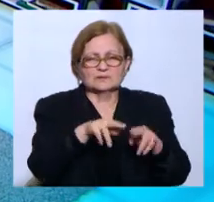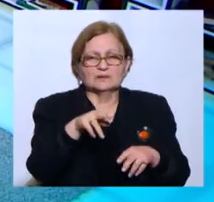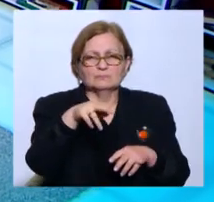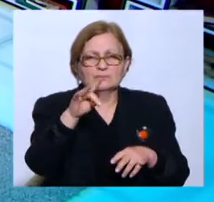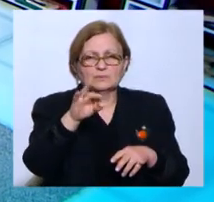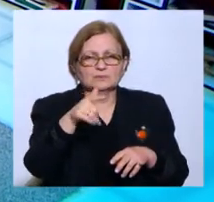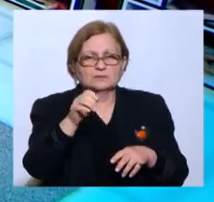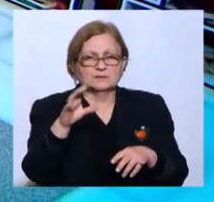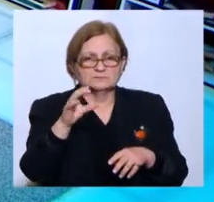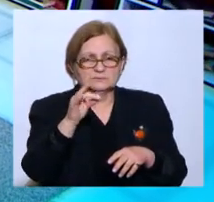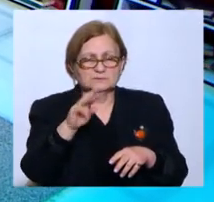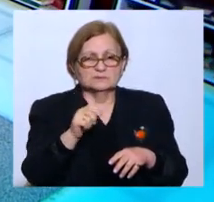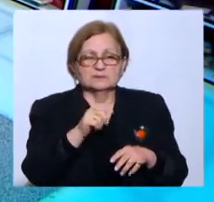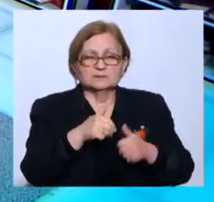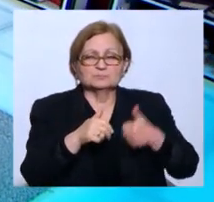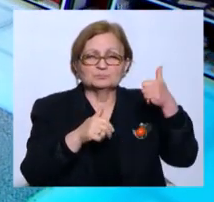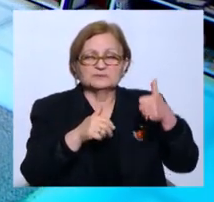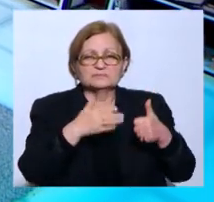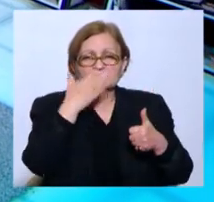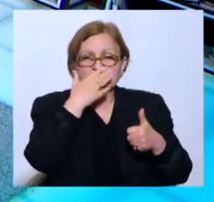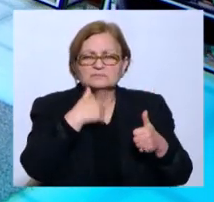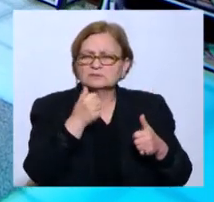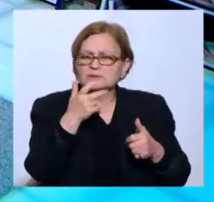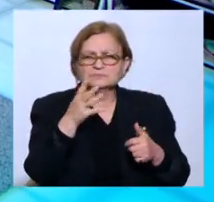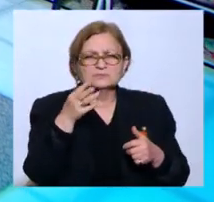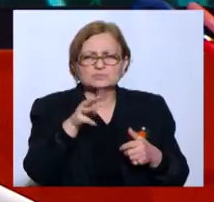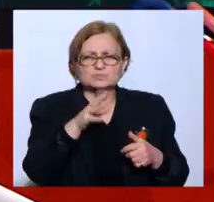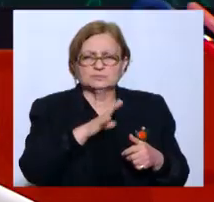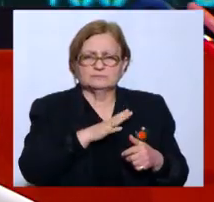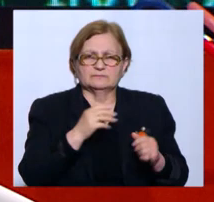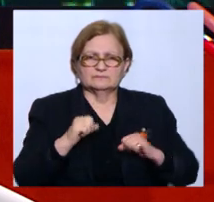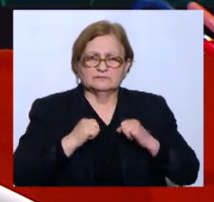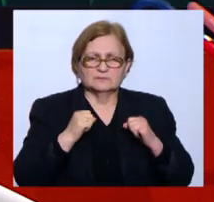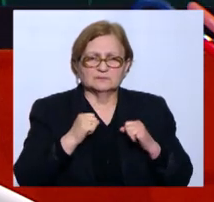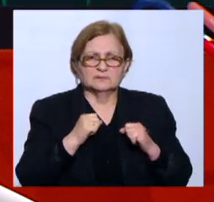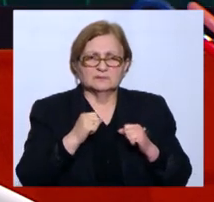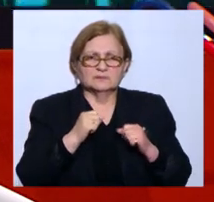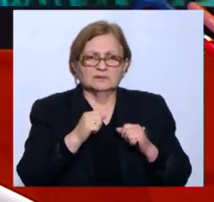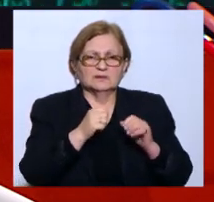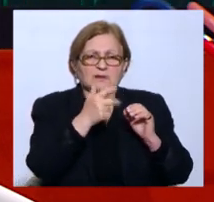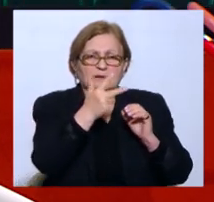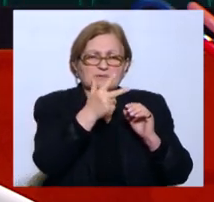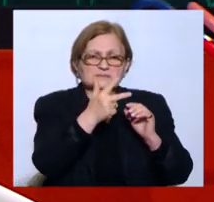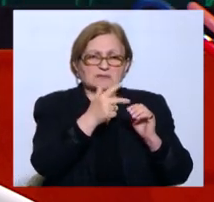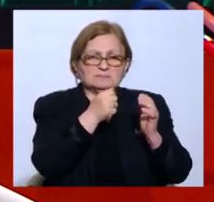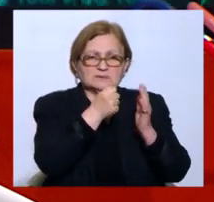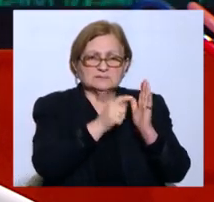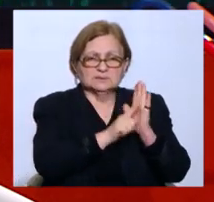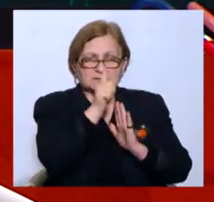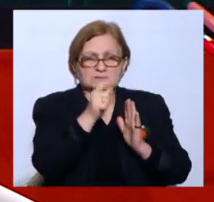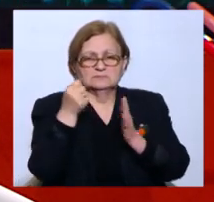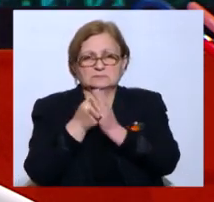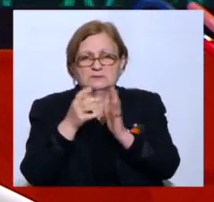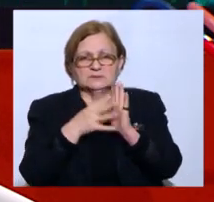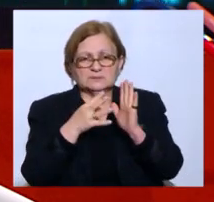მინდა ვიპოვოთ პირველ გაკვეთილზე რამდენი წუთი ვივარჯიშე. ისე მე ვიცი რომ მესამედან მეცხრემდე ყოველ გაკვეთილზე ერთი და